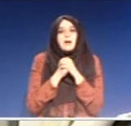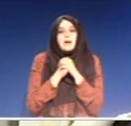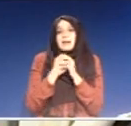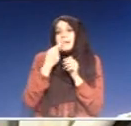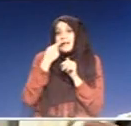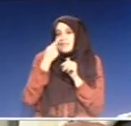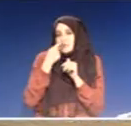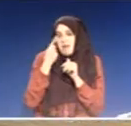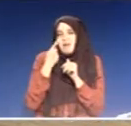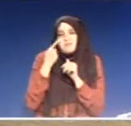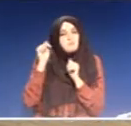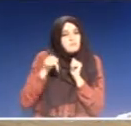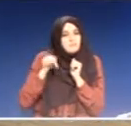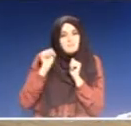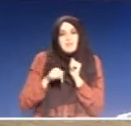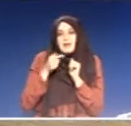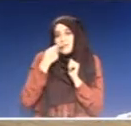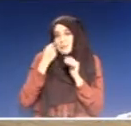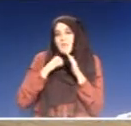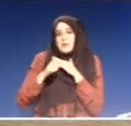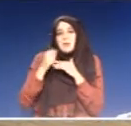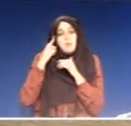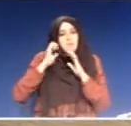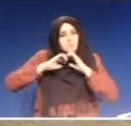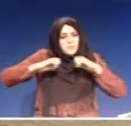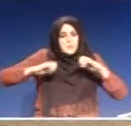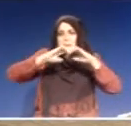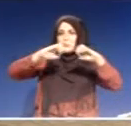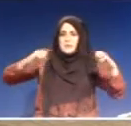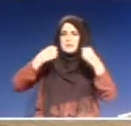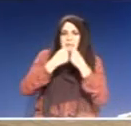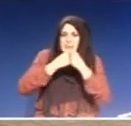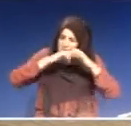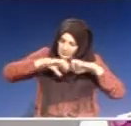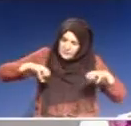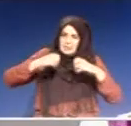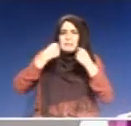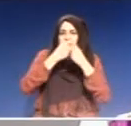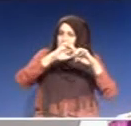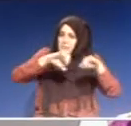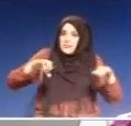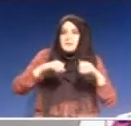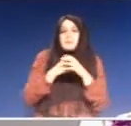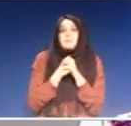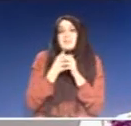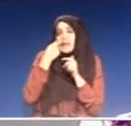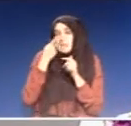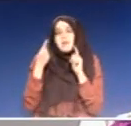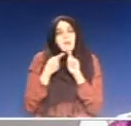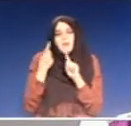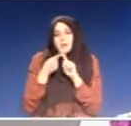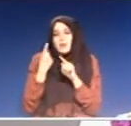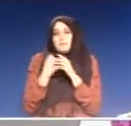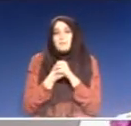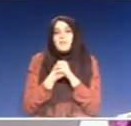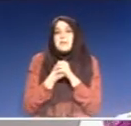الخبرة في العديد من المجالات لفك النزاعات، قلنا قبل قليل دور الخبرة في مجال الصلح، فإلى أي مدى